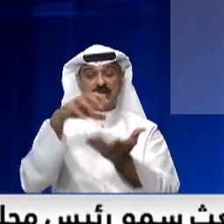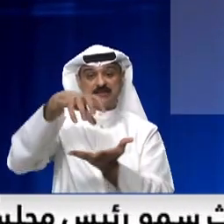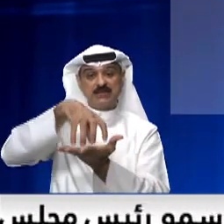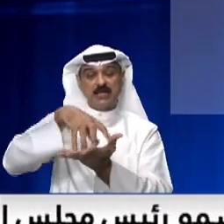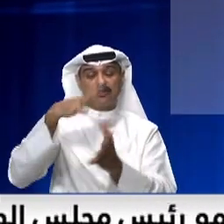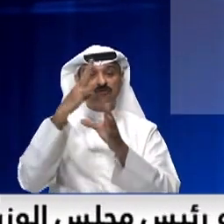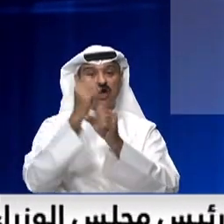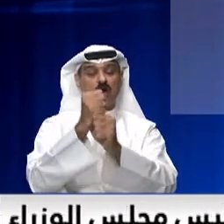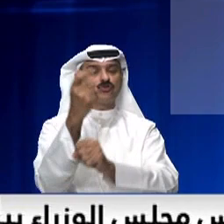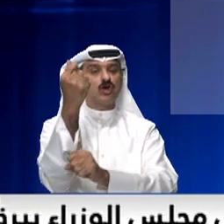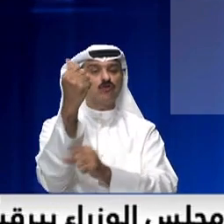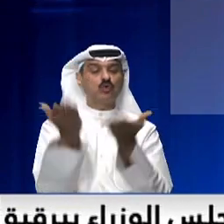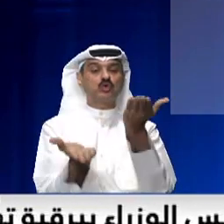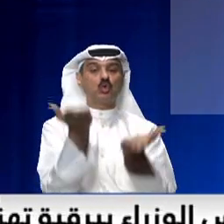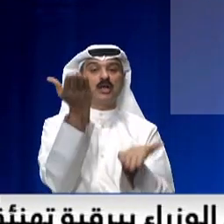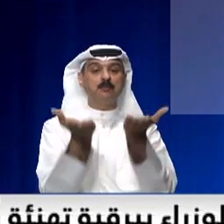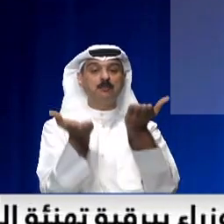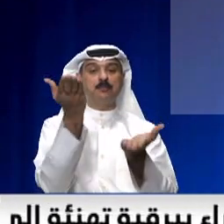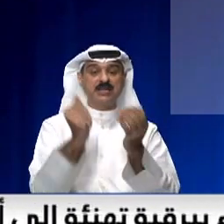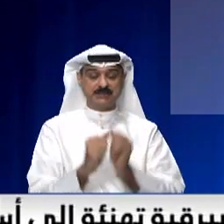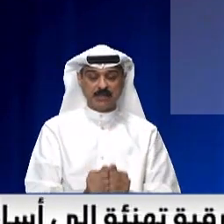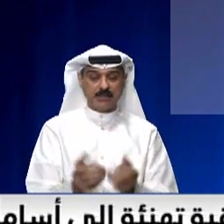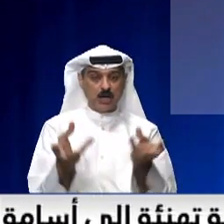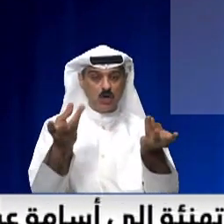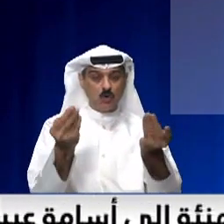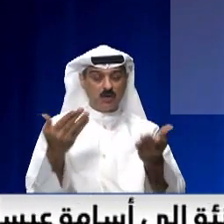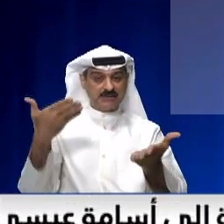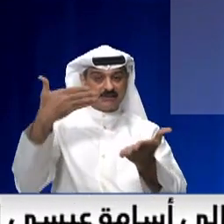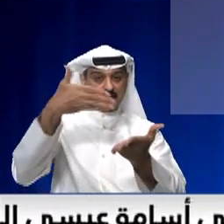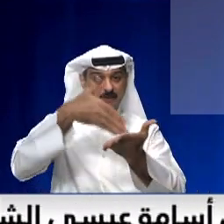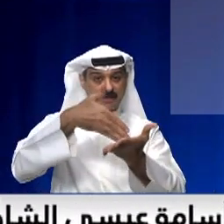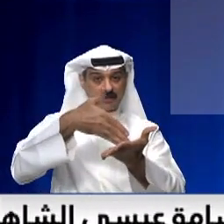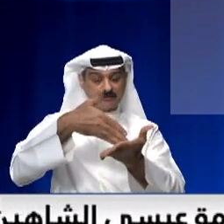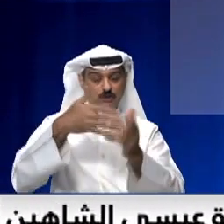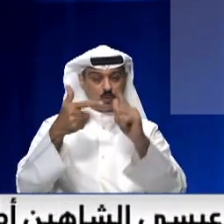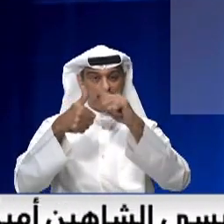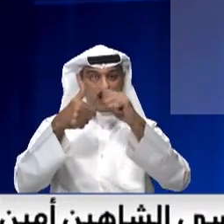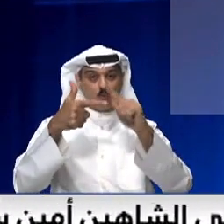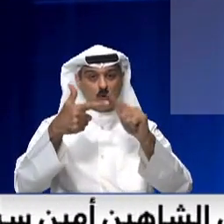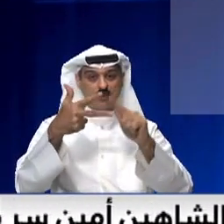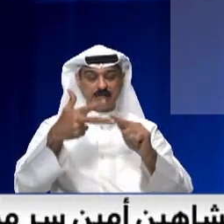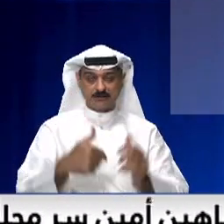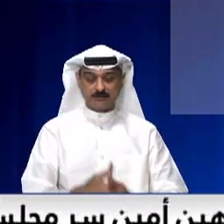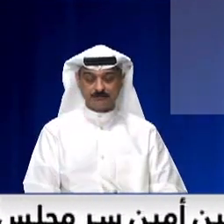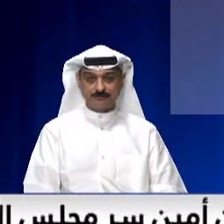العامة، والميزانيات، والحساب الختامي، والأولويات.